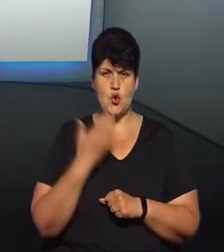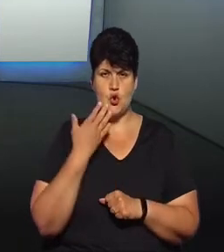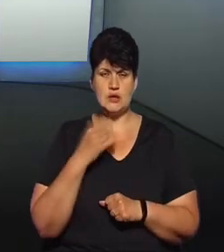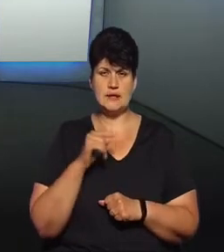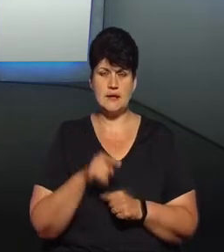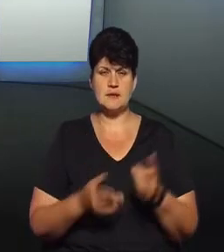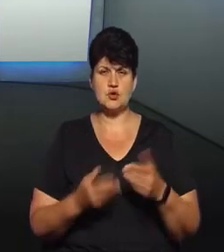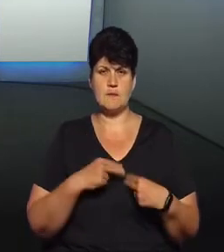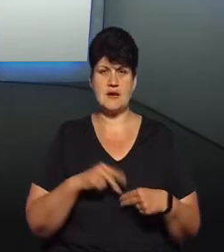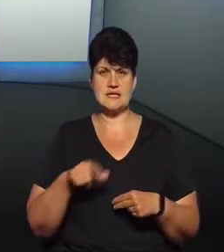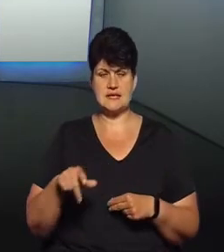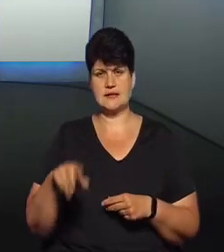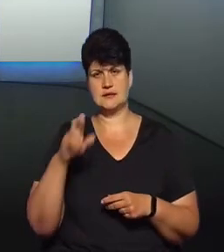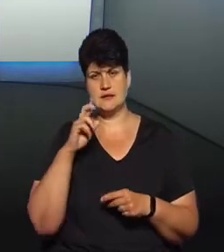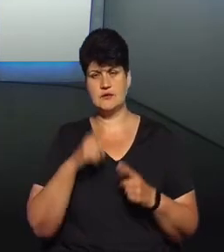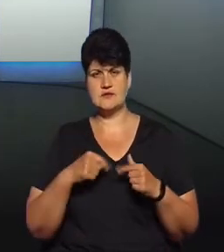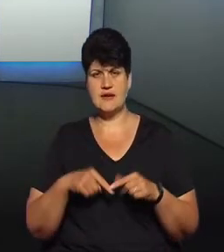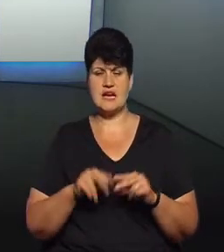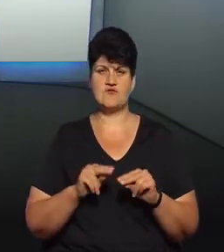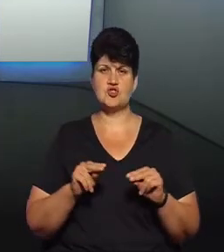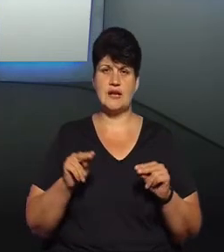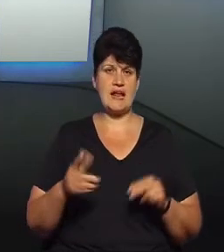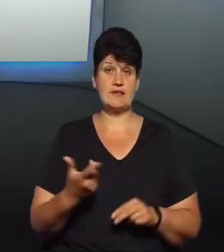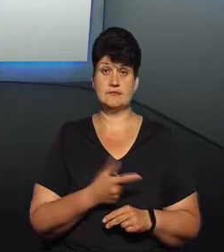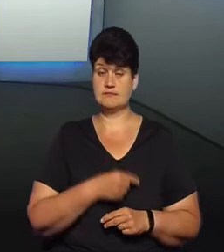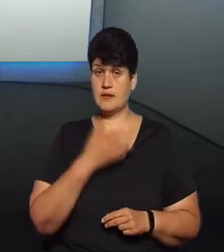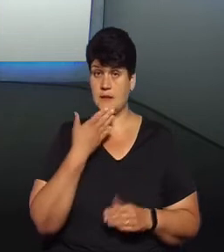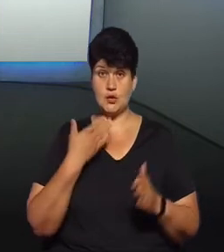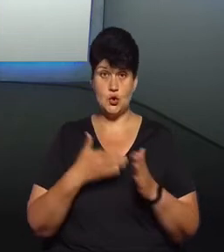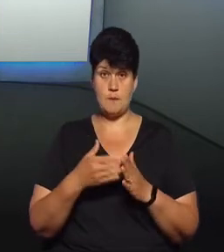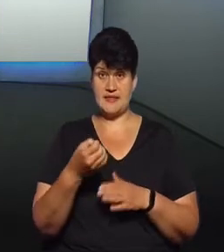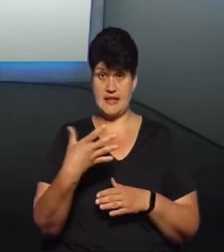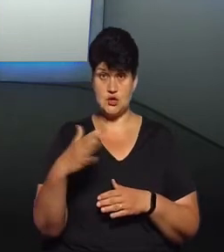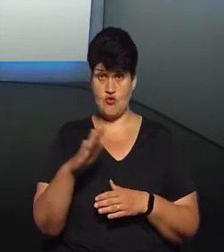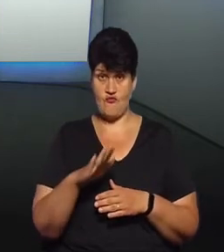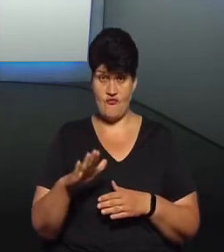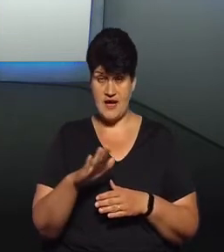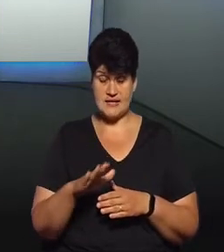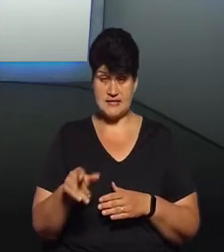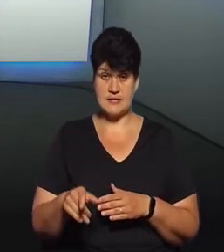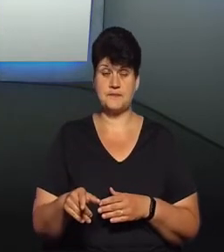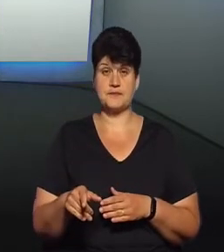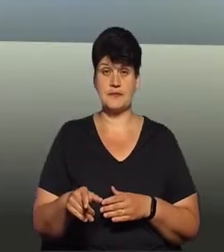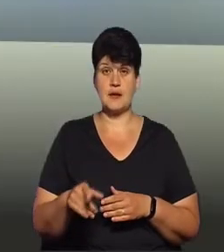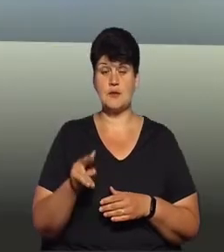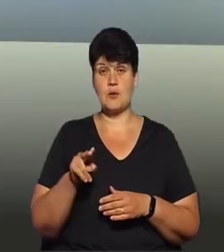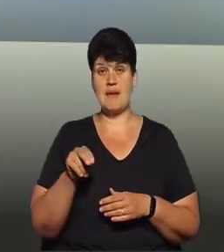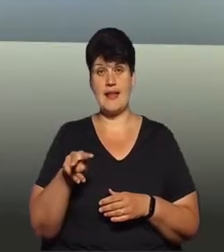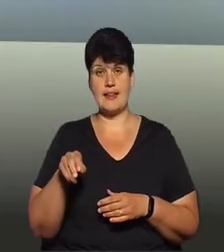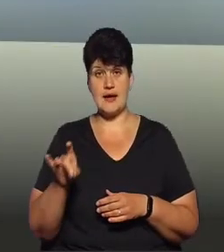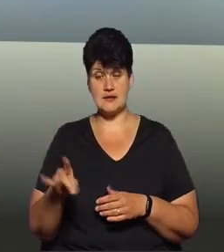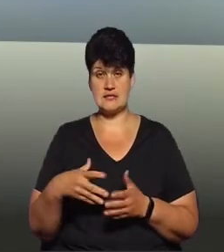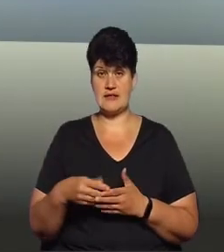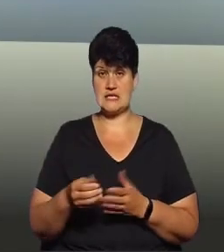сфери чи вчителі не вакцинуються до 15 вересня, то або за власний рахунок ПЛР-тести роблять, або не будуть допущені до